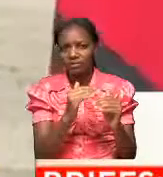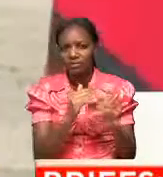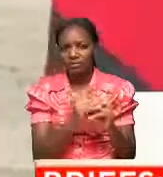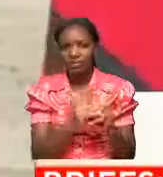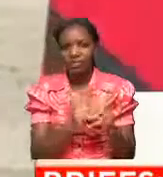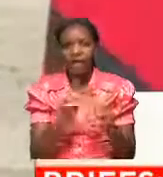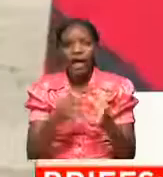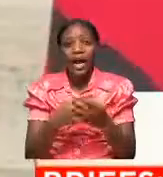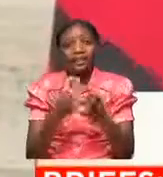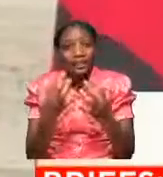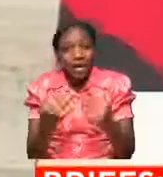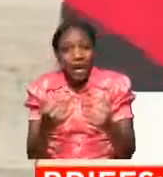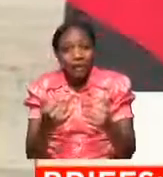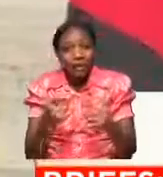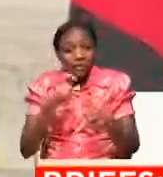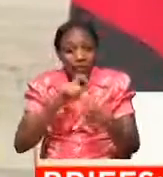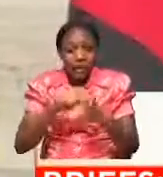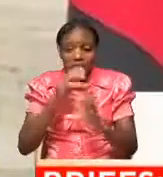Hivi tunavyozungumza,